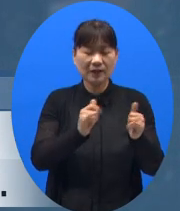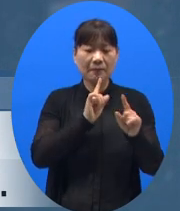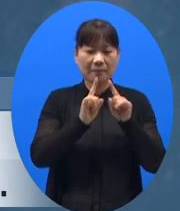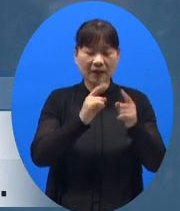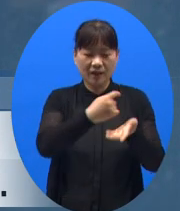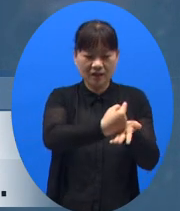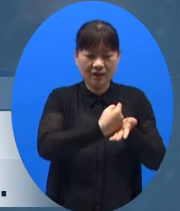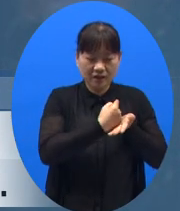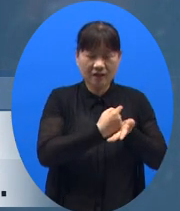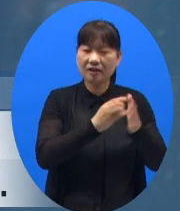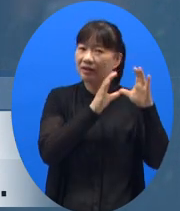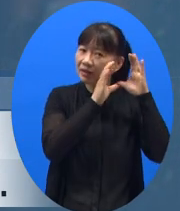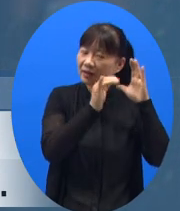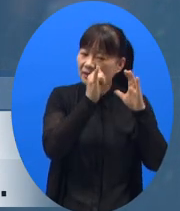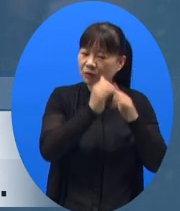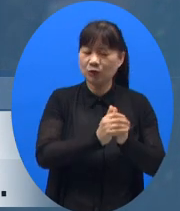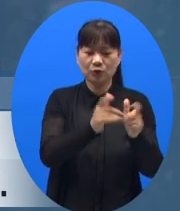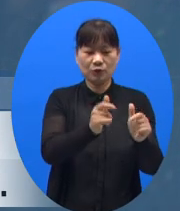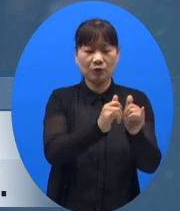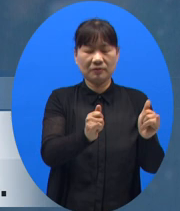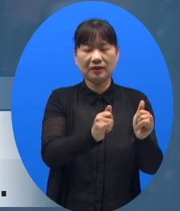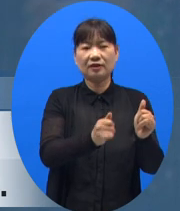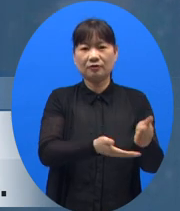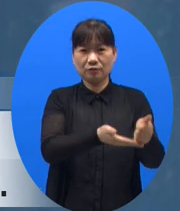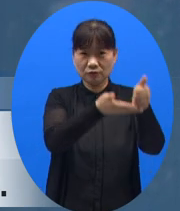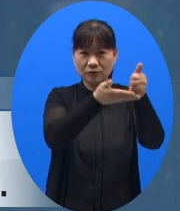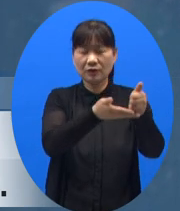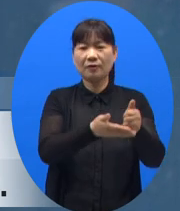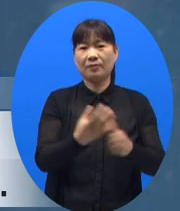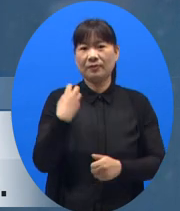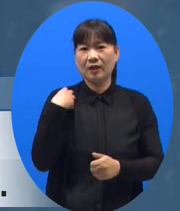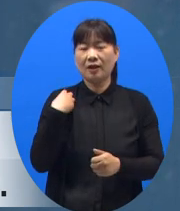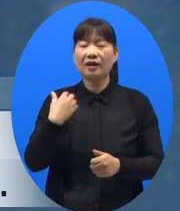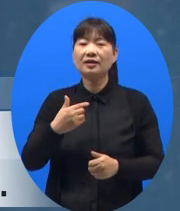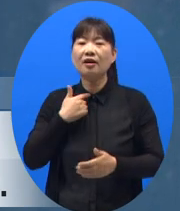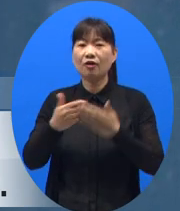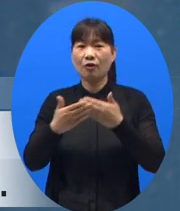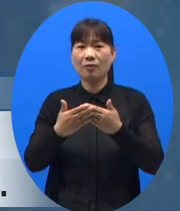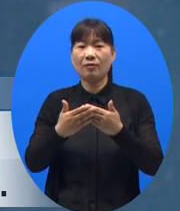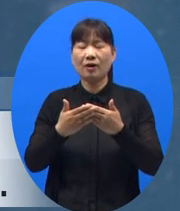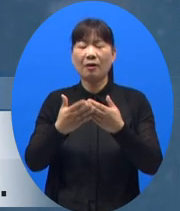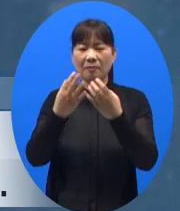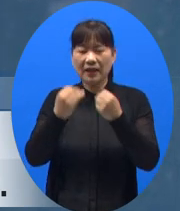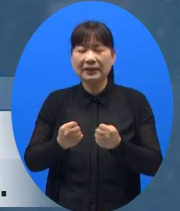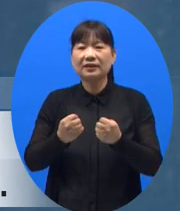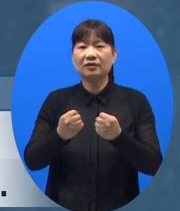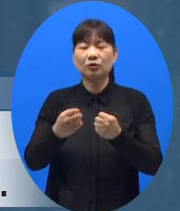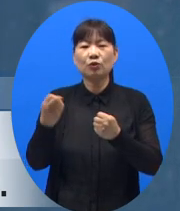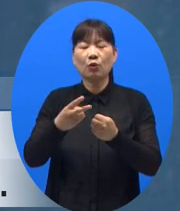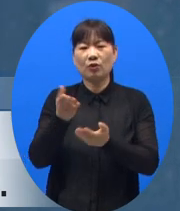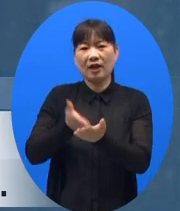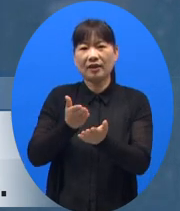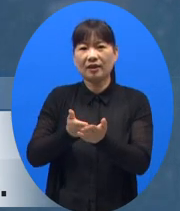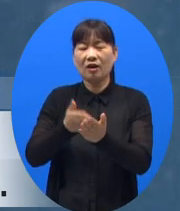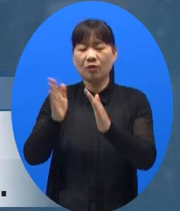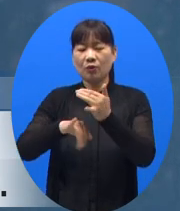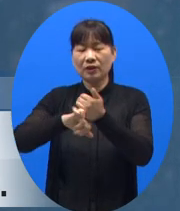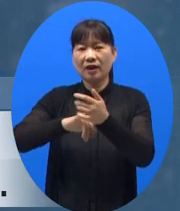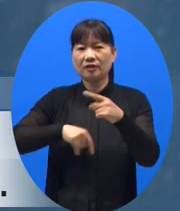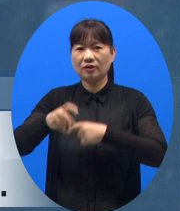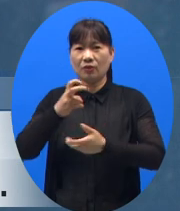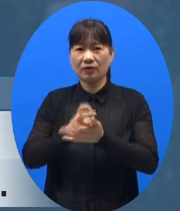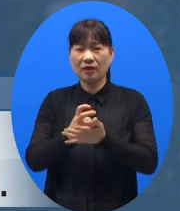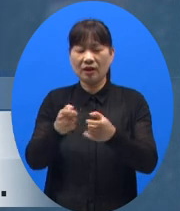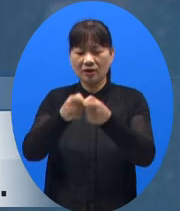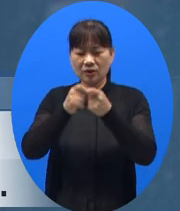경청하면서 도민들을 주인으로 섬기겠습니다. 또 제가 했던 수많은 공약과 정책, 말의 빚들